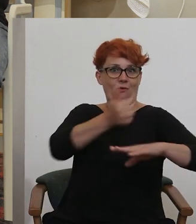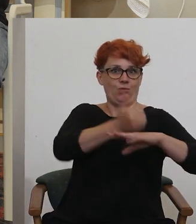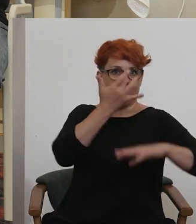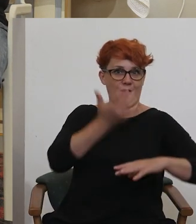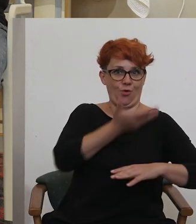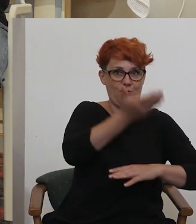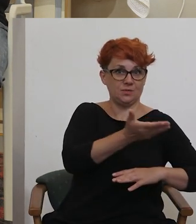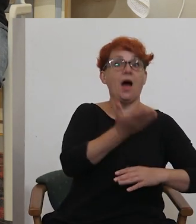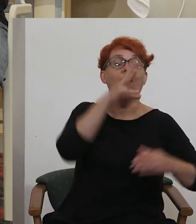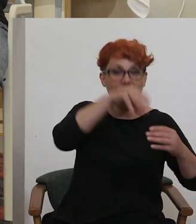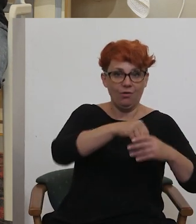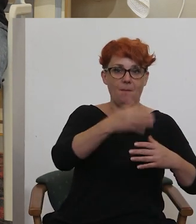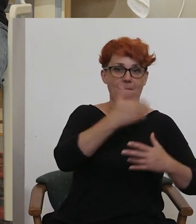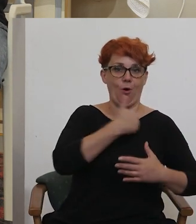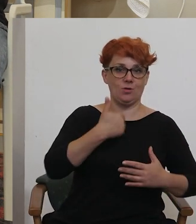więc